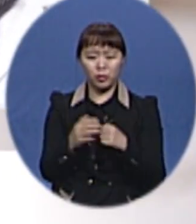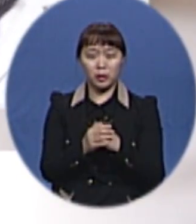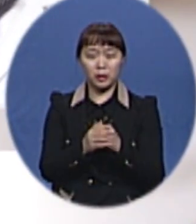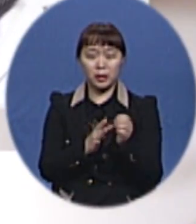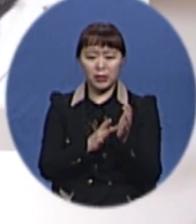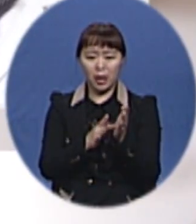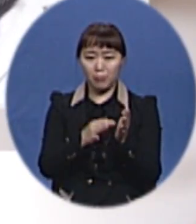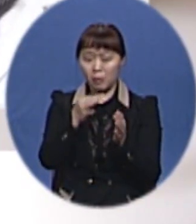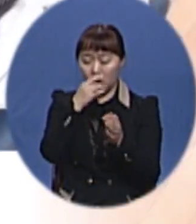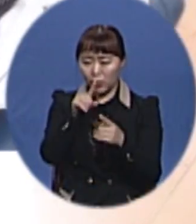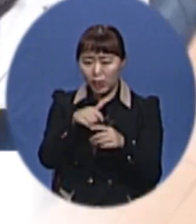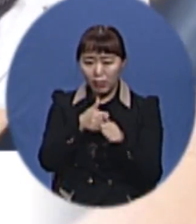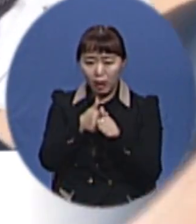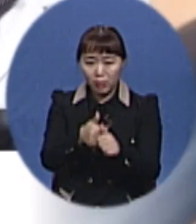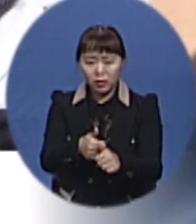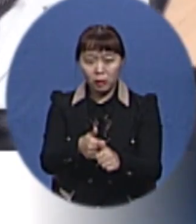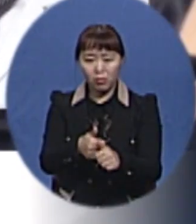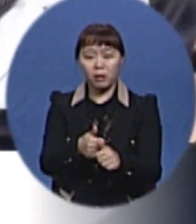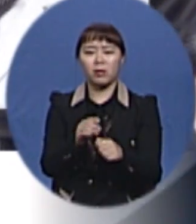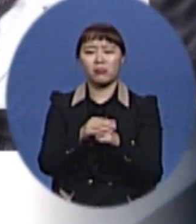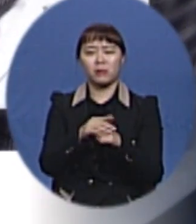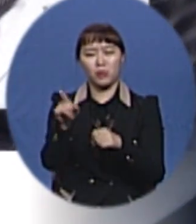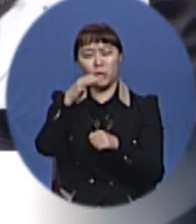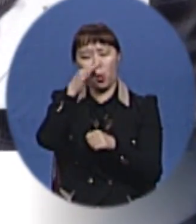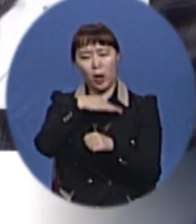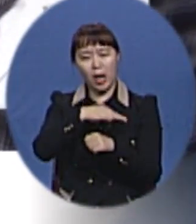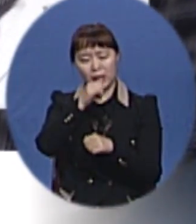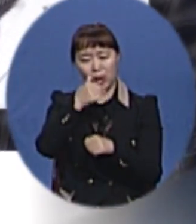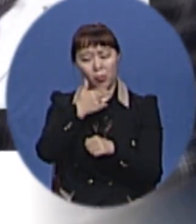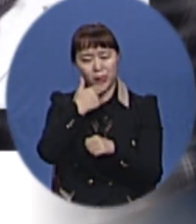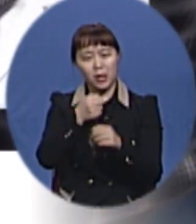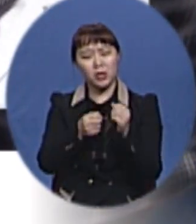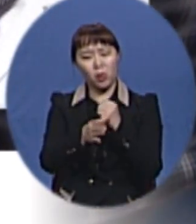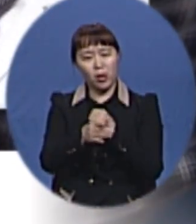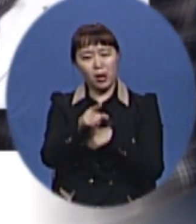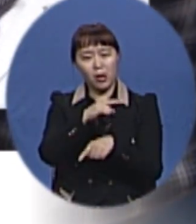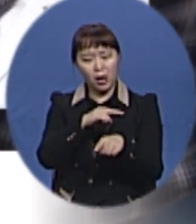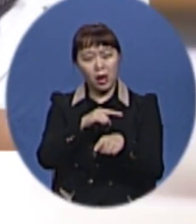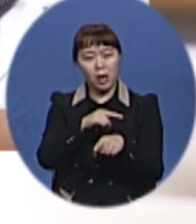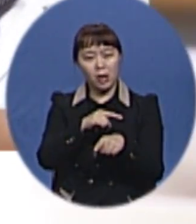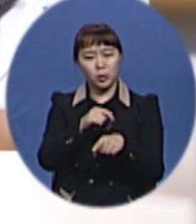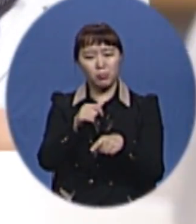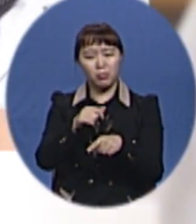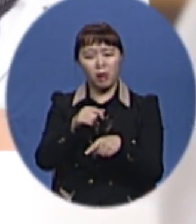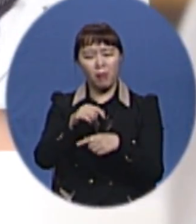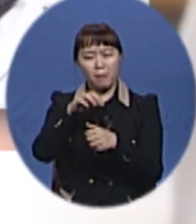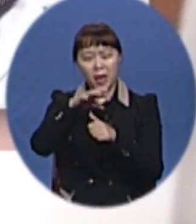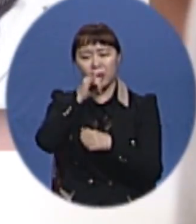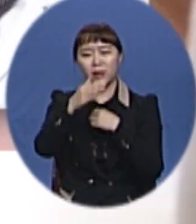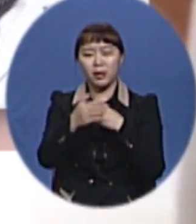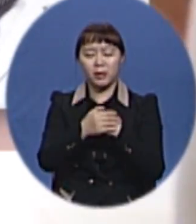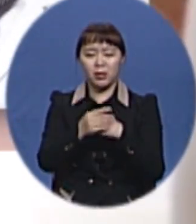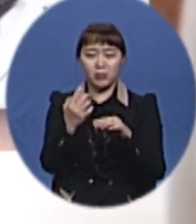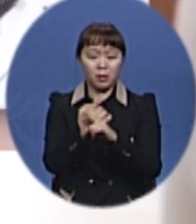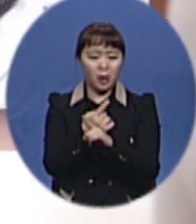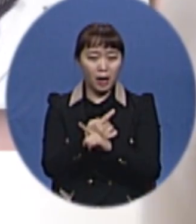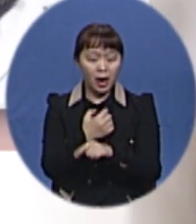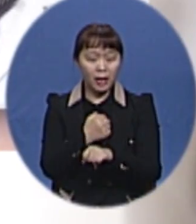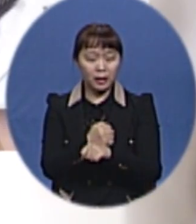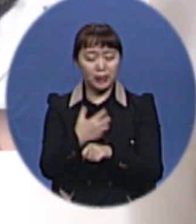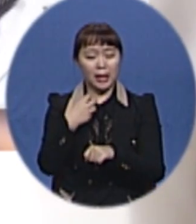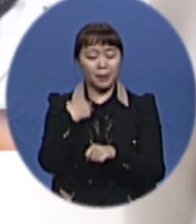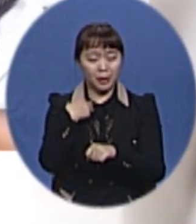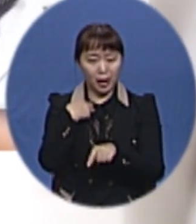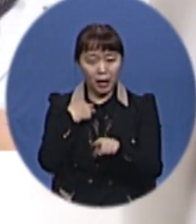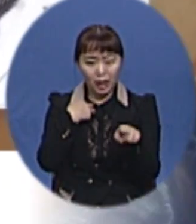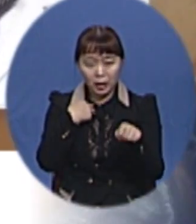복용하는 약제에 따라서는 백신의 효과에 영향을 미칠 수 있는 면역 억제제가 있기 때문에 처방을 받는 그